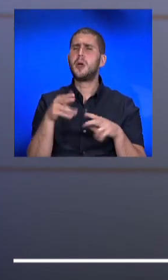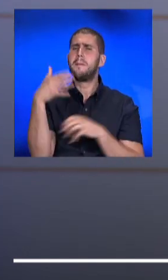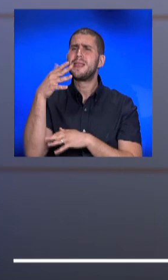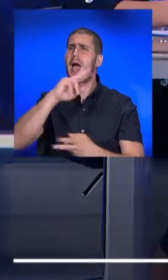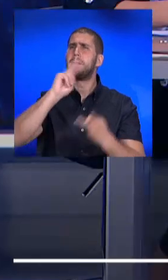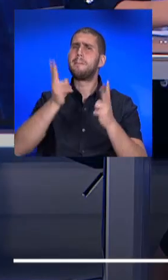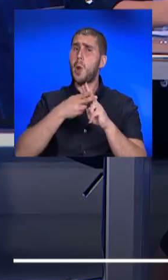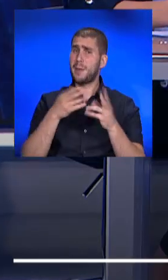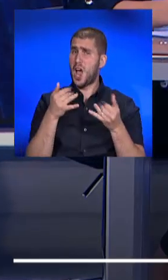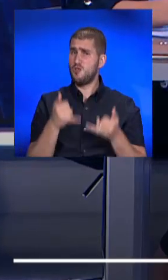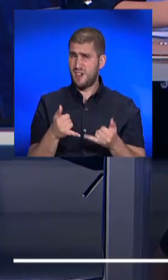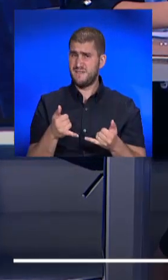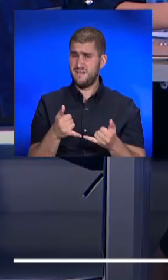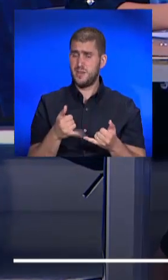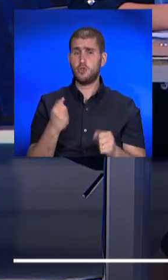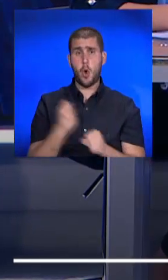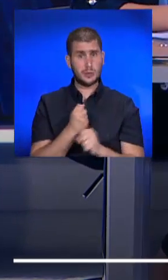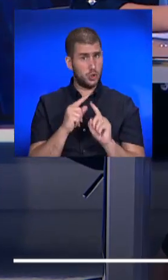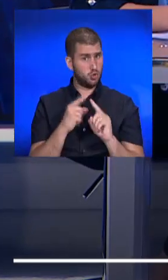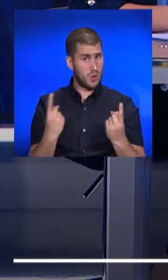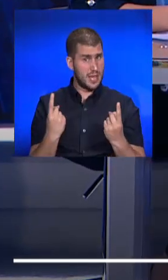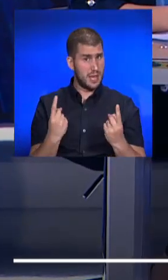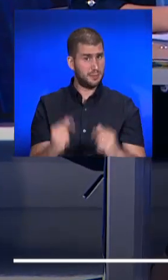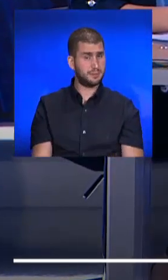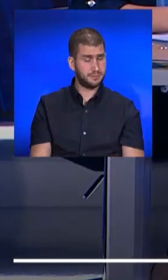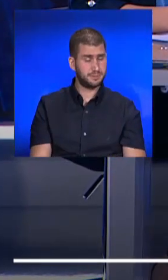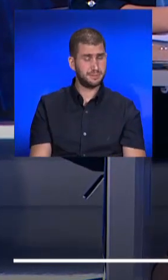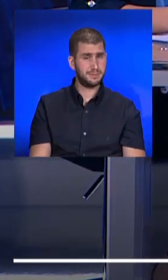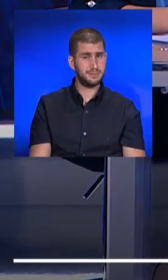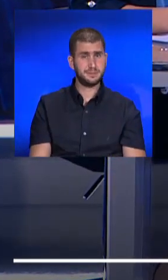בעולם עכשיו שעושה את זה אחרת?